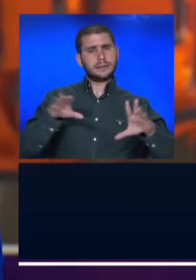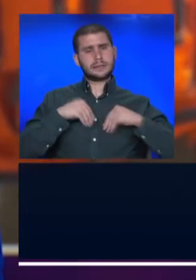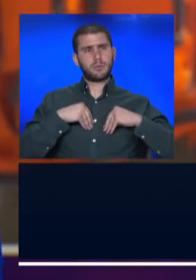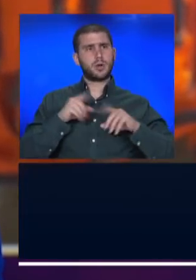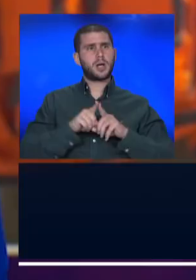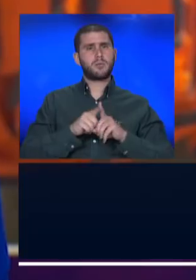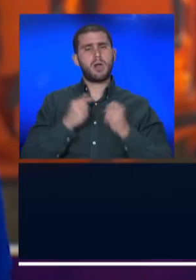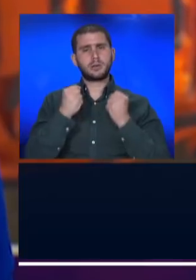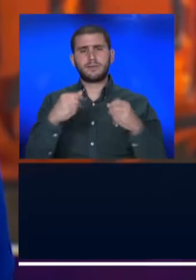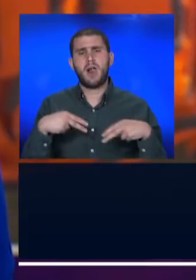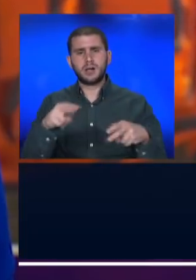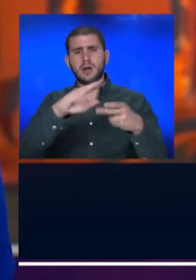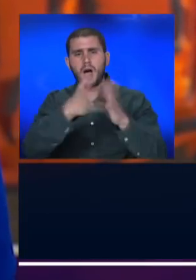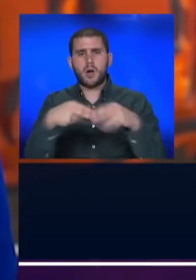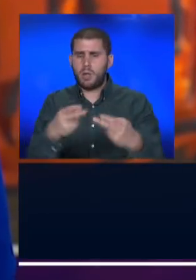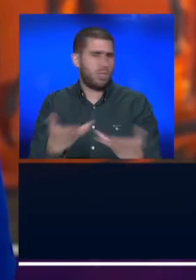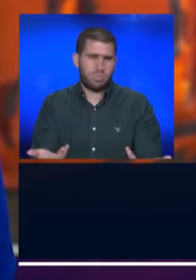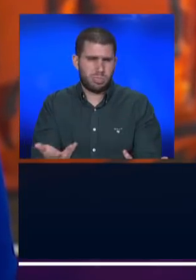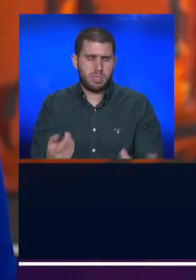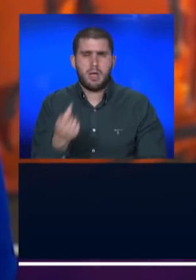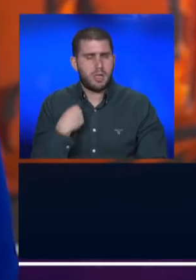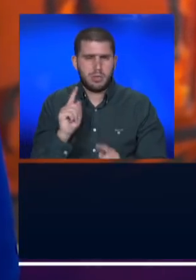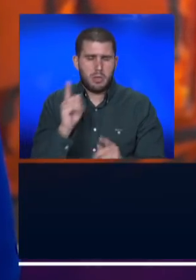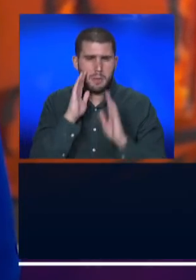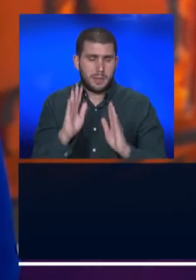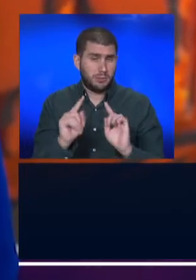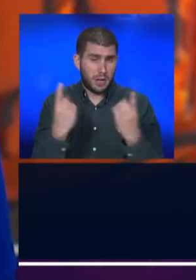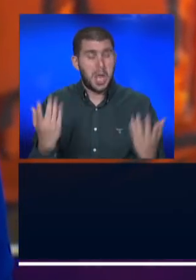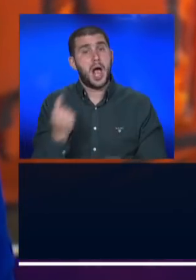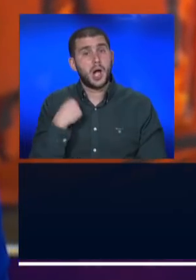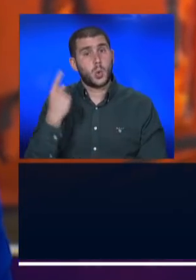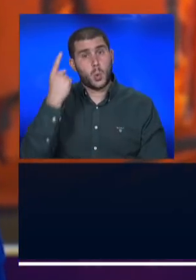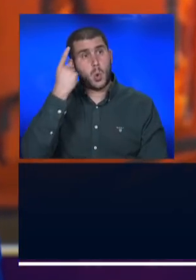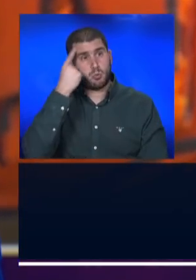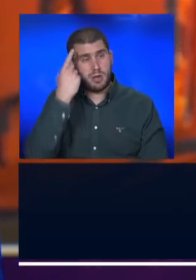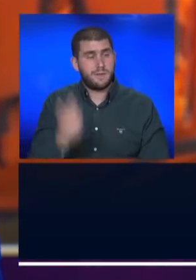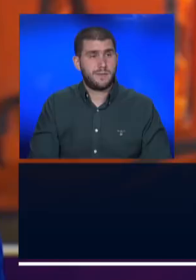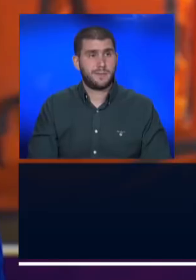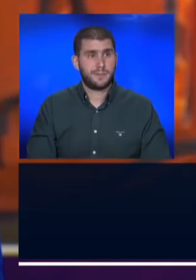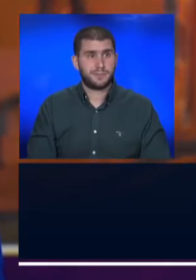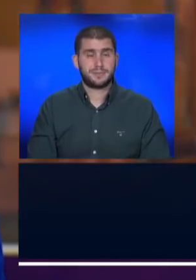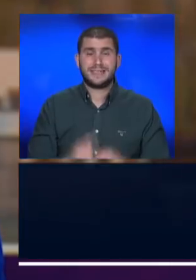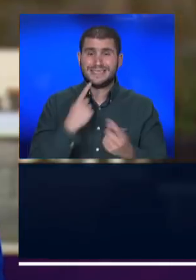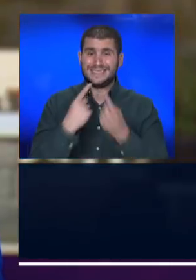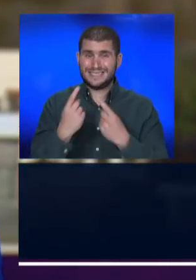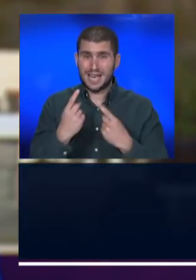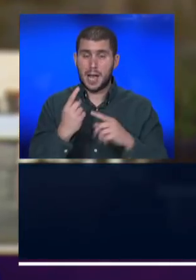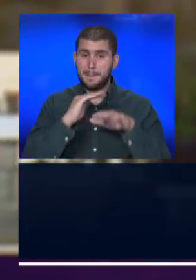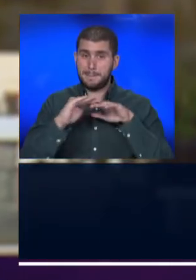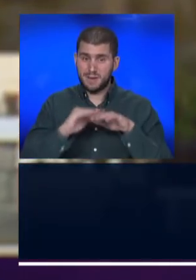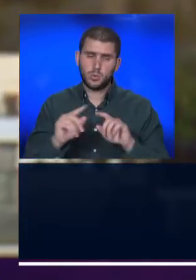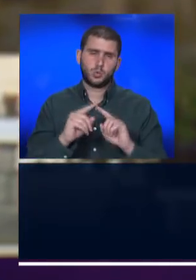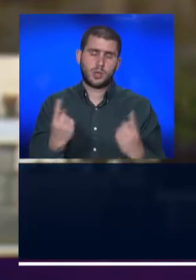כל מה ששלכם. אני לא מעריך שזה יקרה, אני חושב שהשיח ברובדים האלה הוא שיח אחר. השאלה אם נוצרים